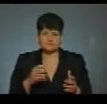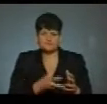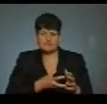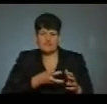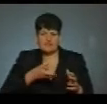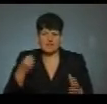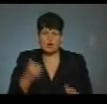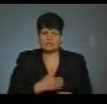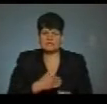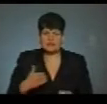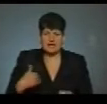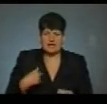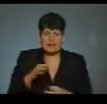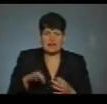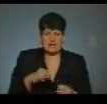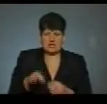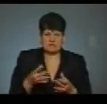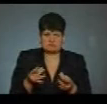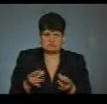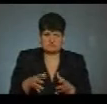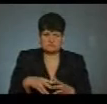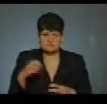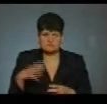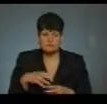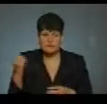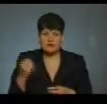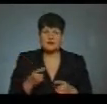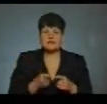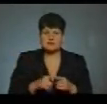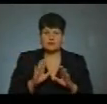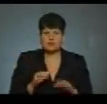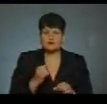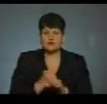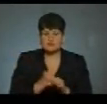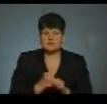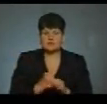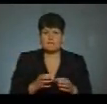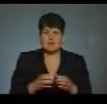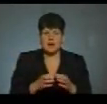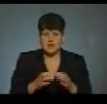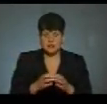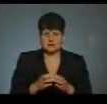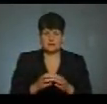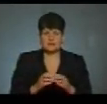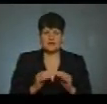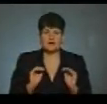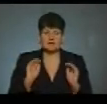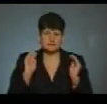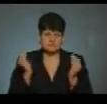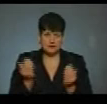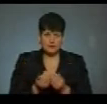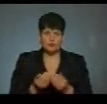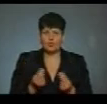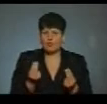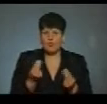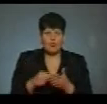з легень то, що є лише. Працювати з цим можуть спеціальні бригади анестезіологів. Відповідно, це обладнання ми придбали за кошти благодійників, оскільки купити